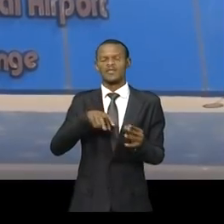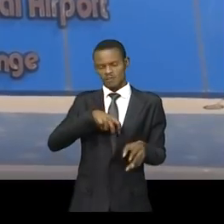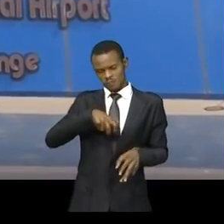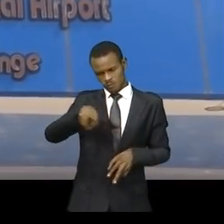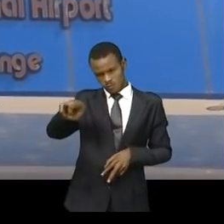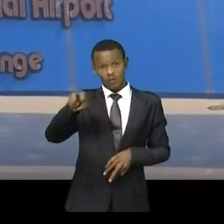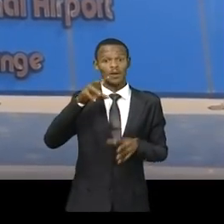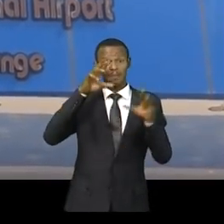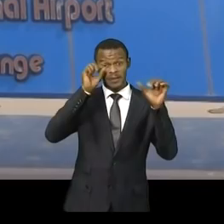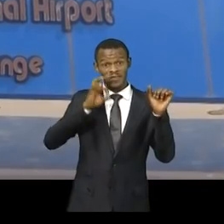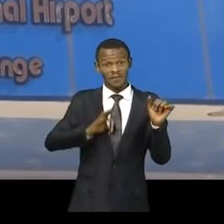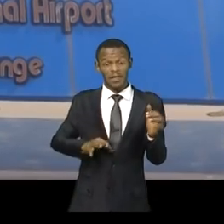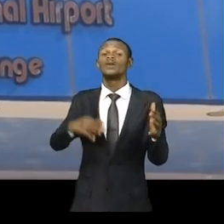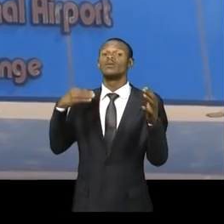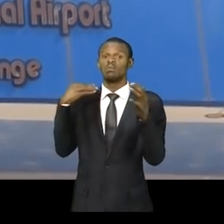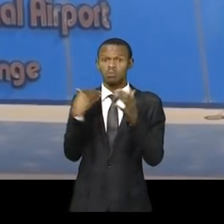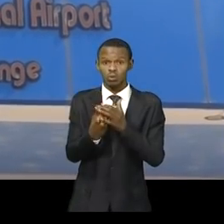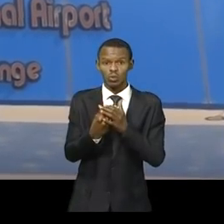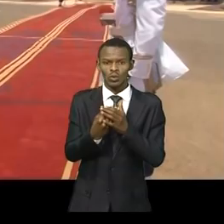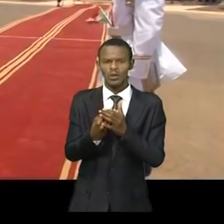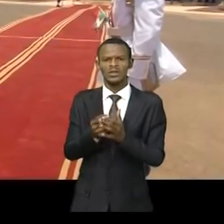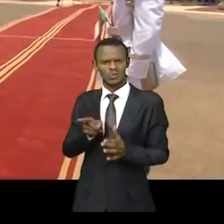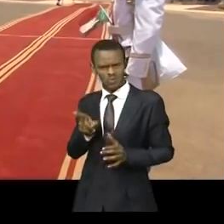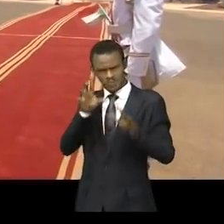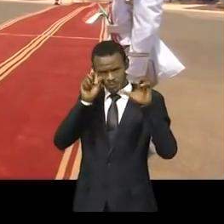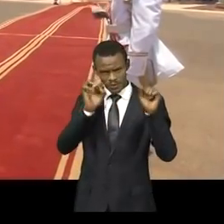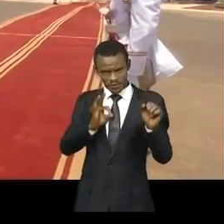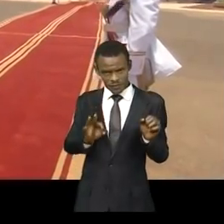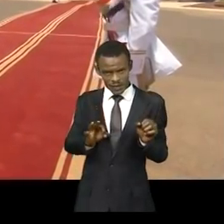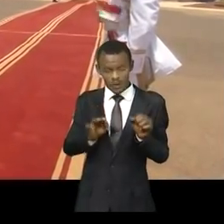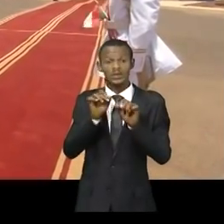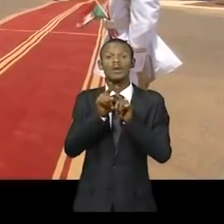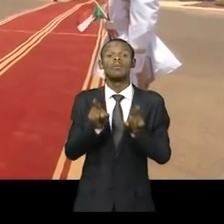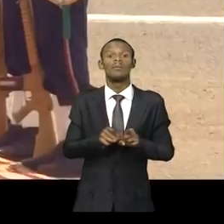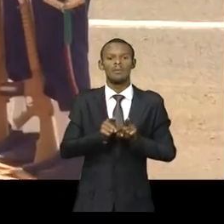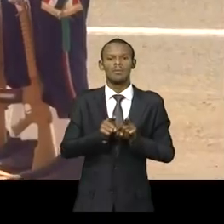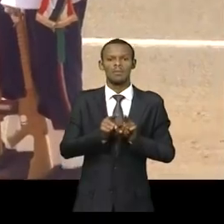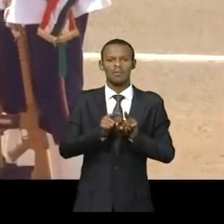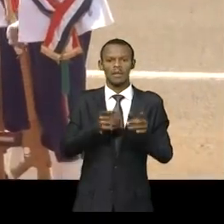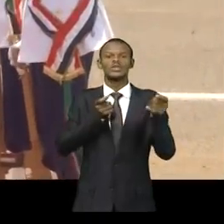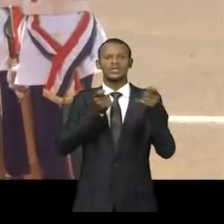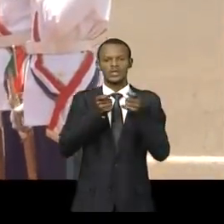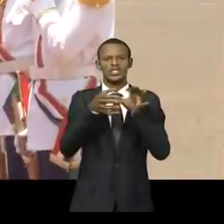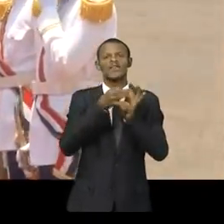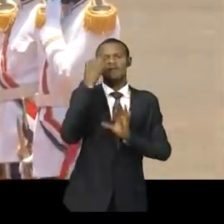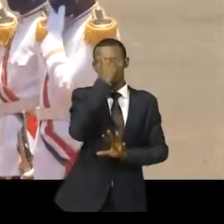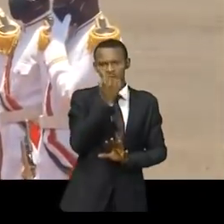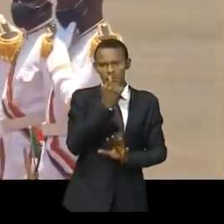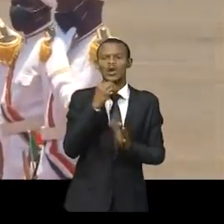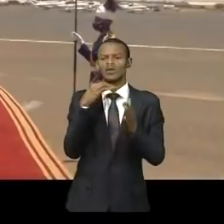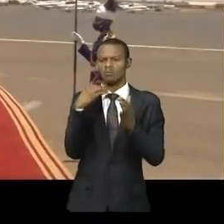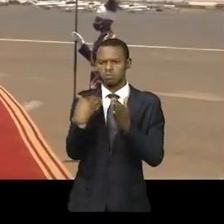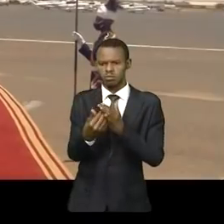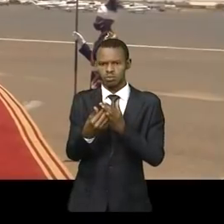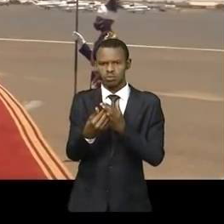2021. C'est sous sa casquette de président de l'Union africaine que Félix-Antoine Tshisekedi Tshilombo entame à partir